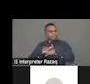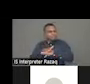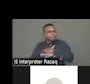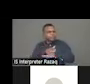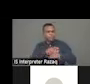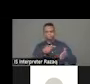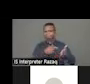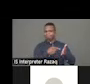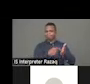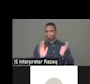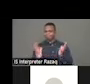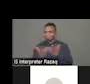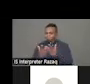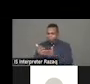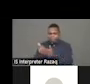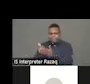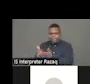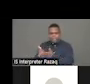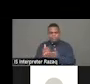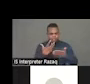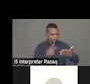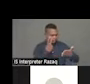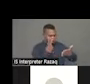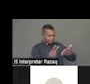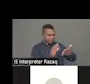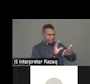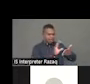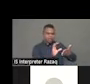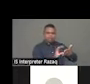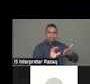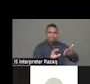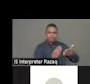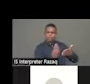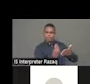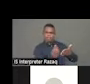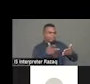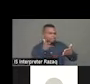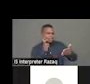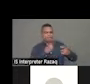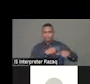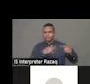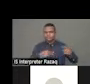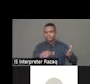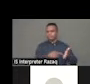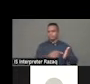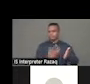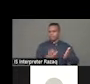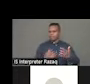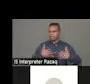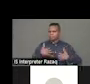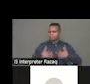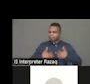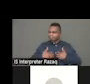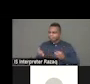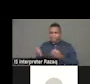ubumuga kwiga agakurikira isomo. Cyane cyane ko muri izi tablet twahawe zirimo